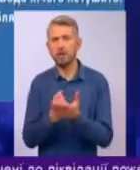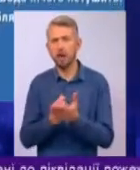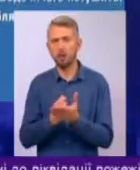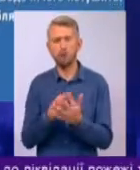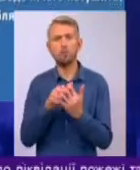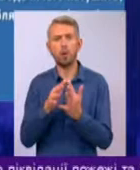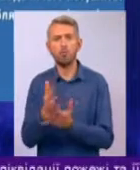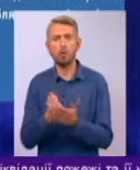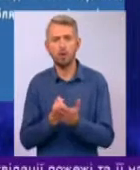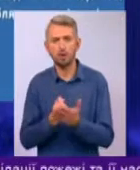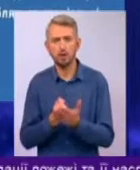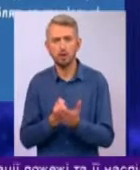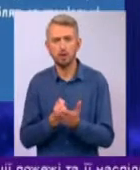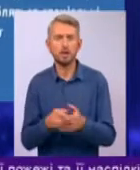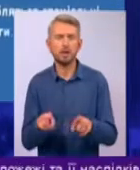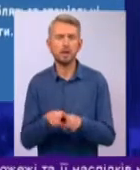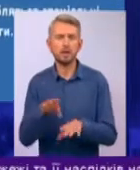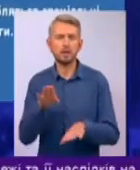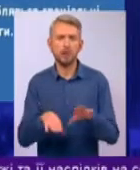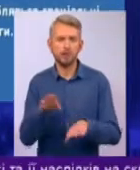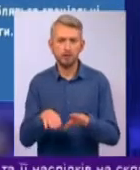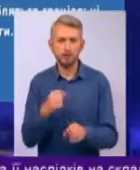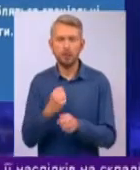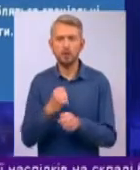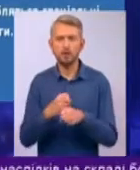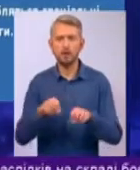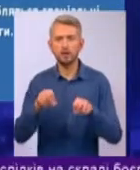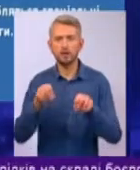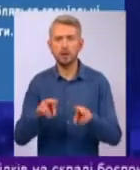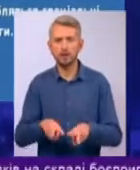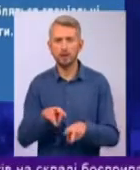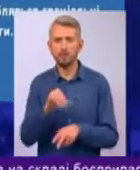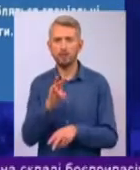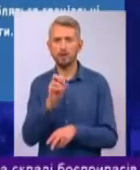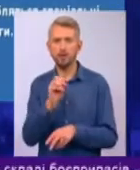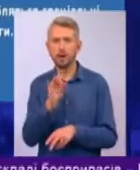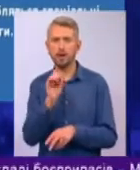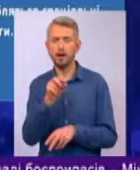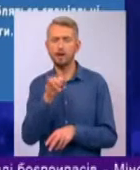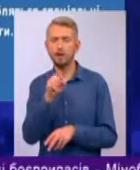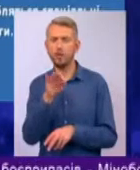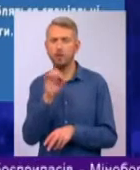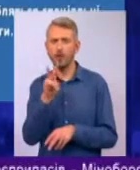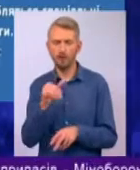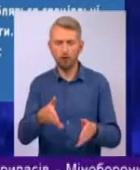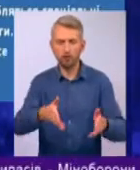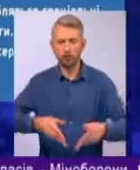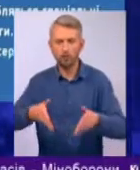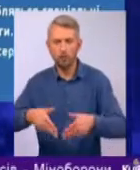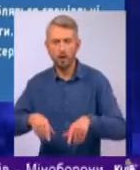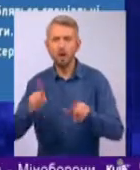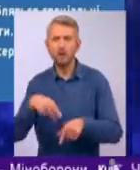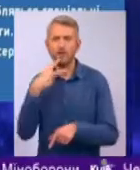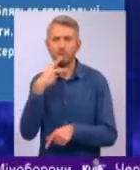боєприпаси. Вокруг складів робляться спеціальні мінералізовані смуги. Що навіть, ну, бичок якийсь кинути